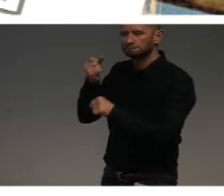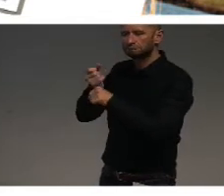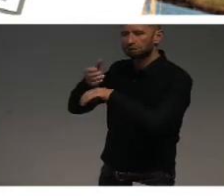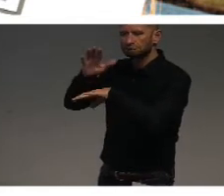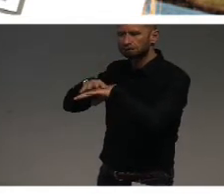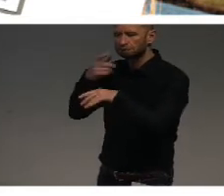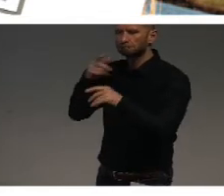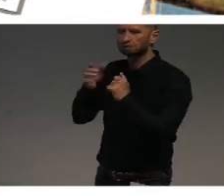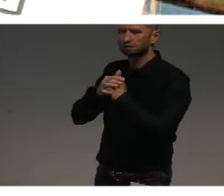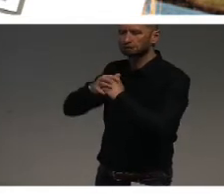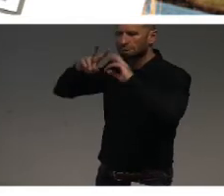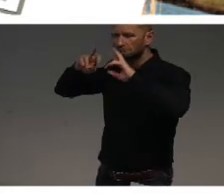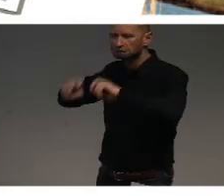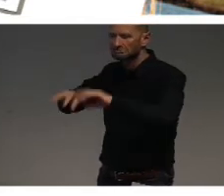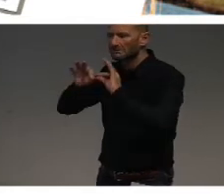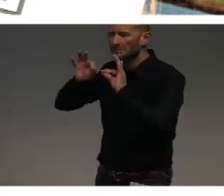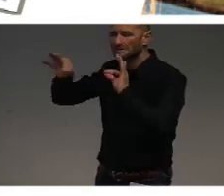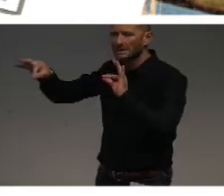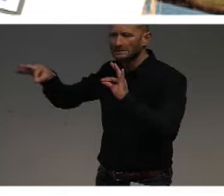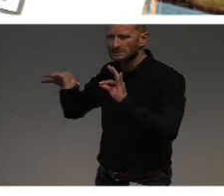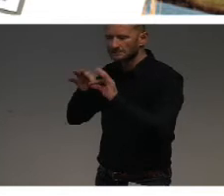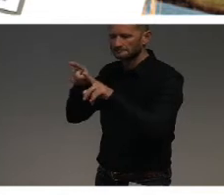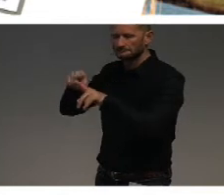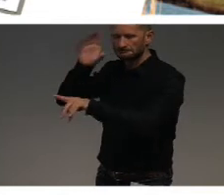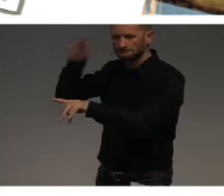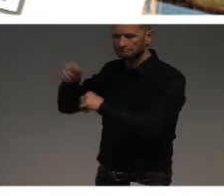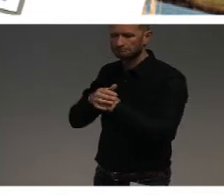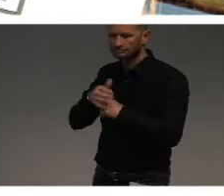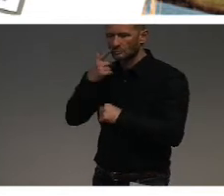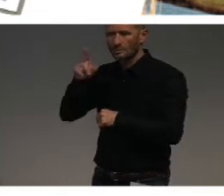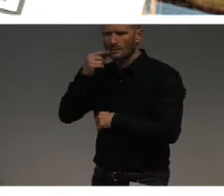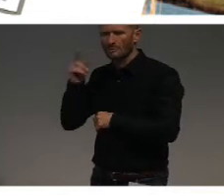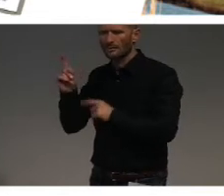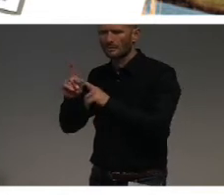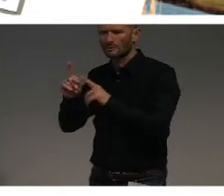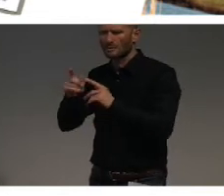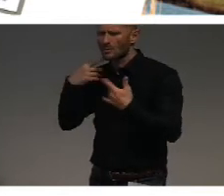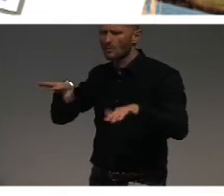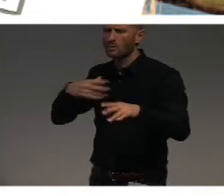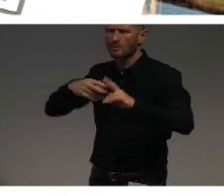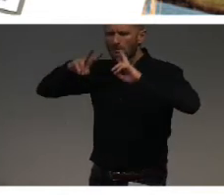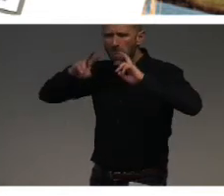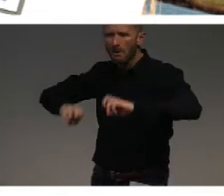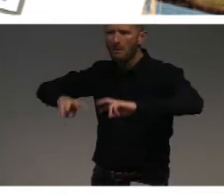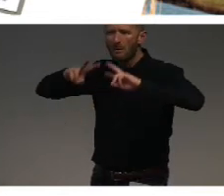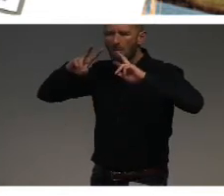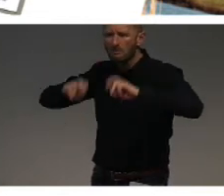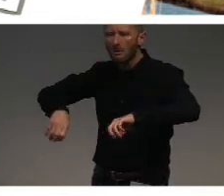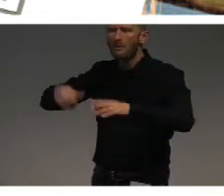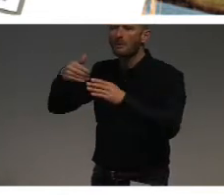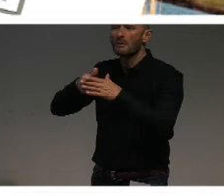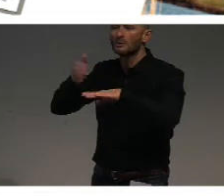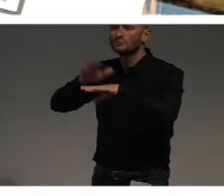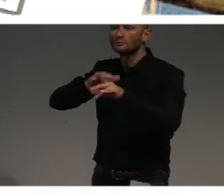lui, au départ, constatait qu'on mettait beaucoup de moyens dans l'étude du génome humain, donc des milliards depuis la fin